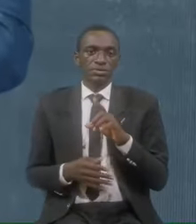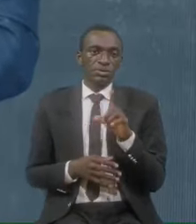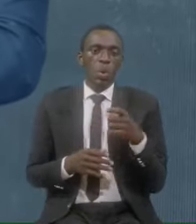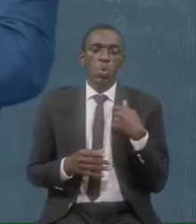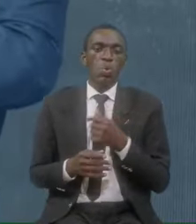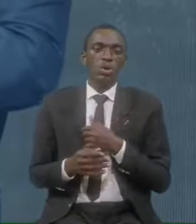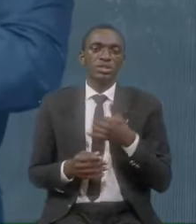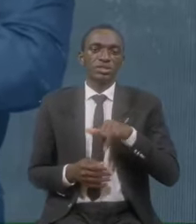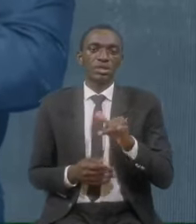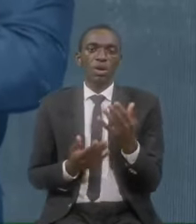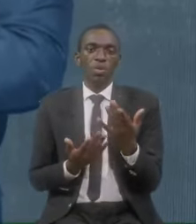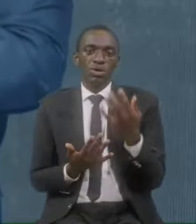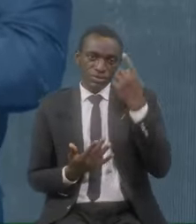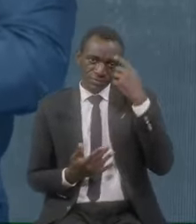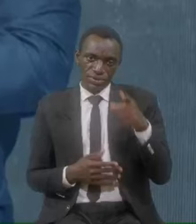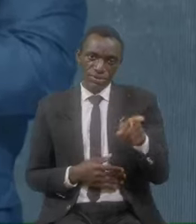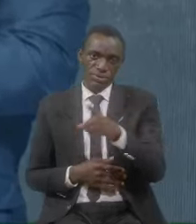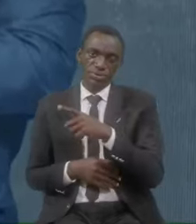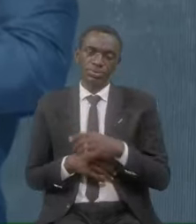Les conseillers vous attendent toujours.